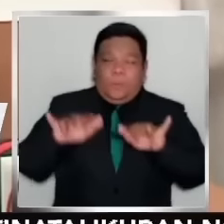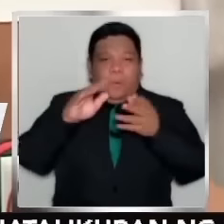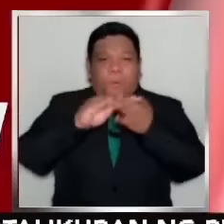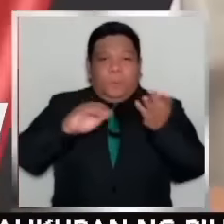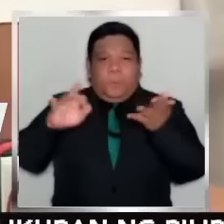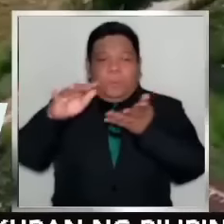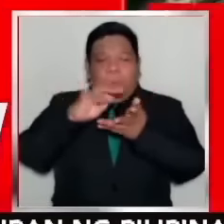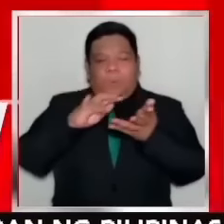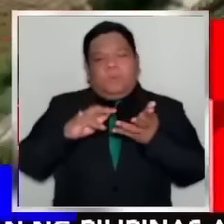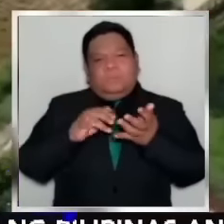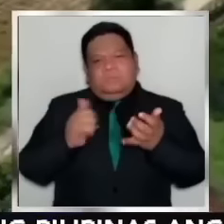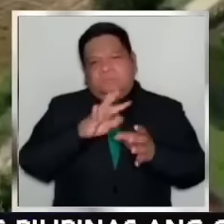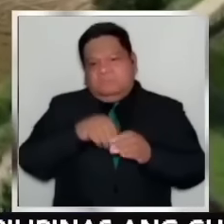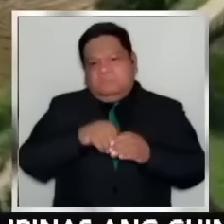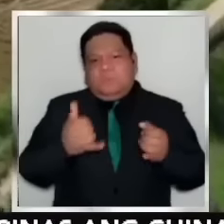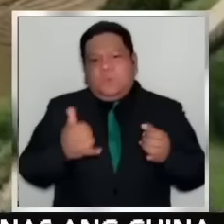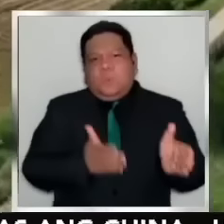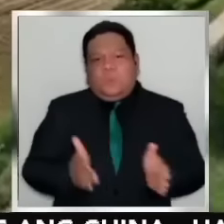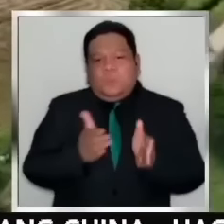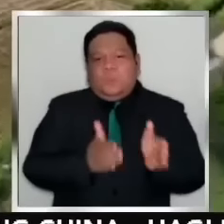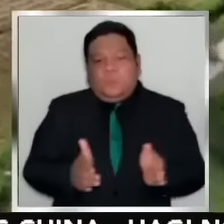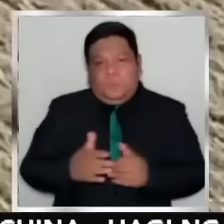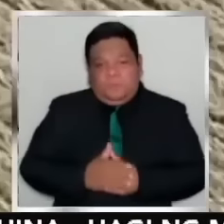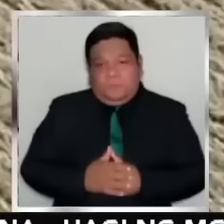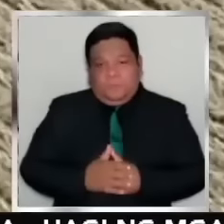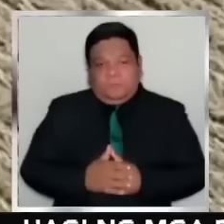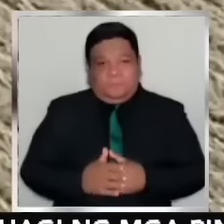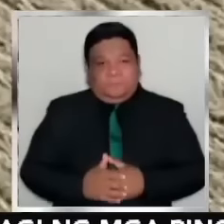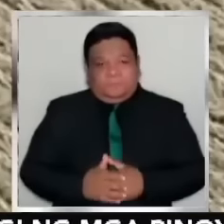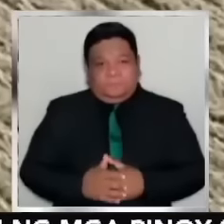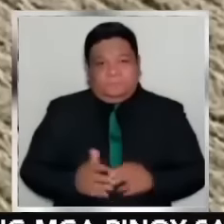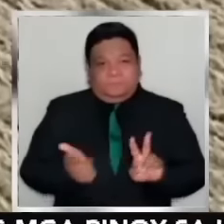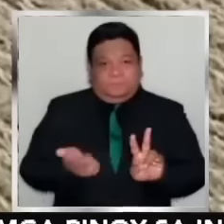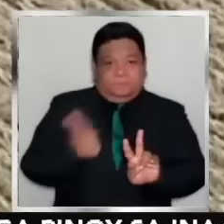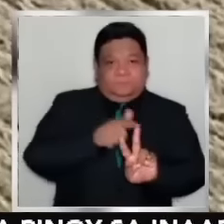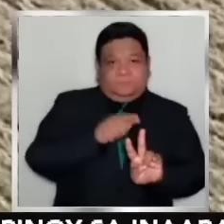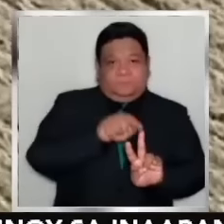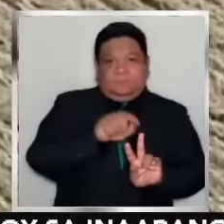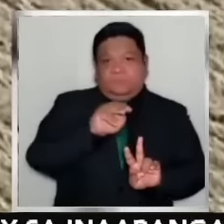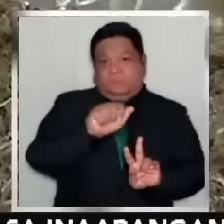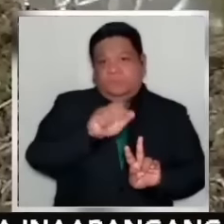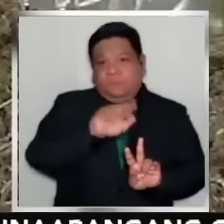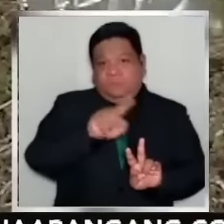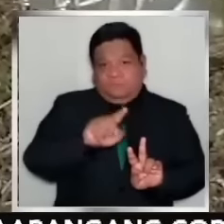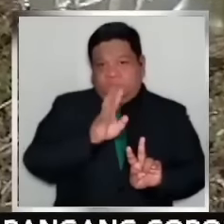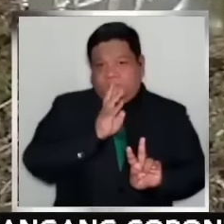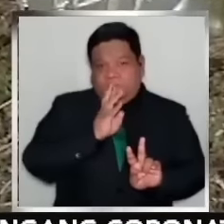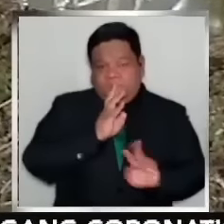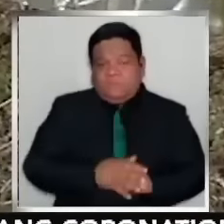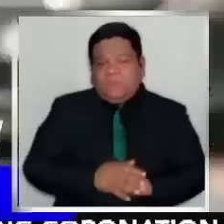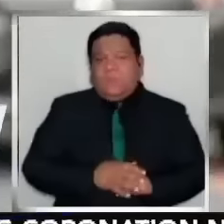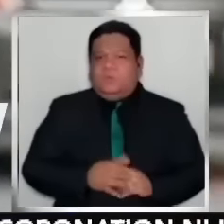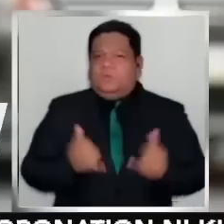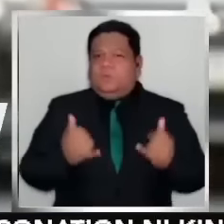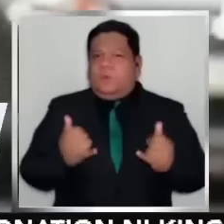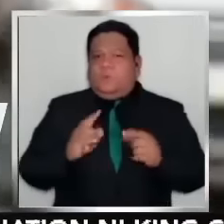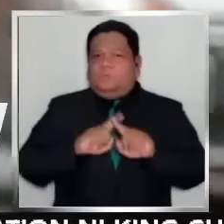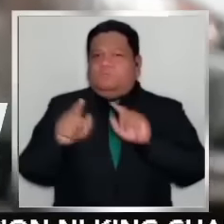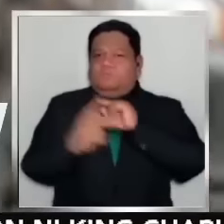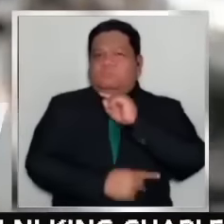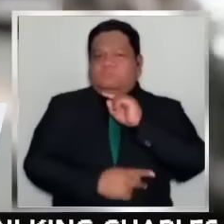paghahandaan. Puspusan na rin daw ang isinasagawang paghahanda ng iba't ibang mga probinsya para mapagaan ang epekto ng El Nino. Nauna